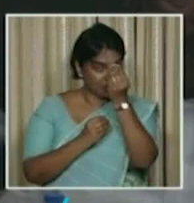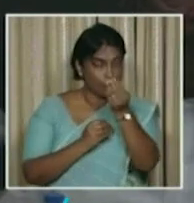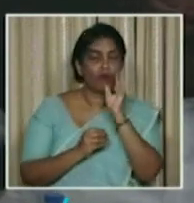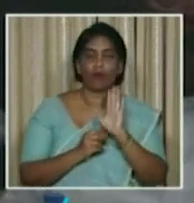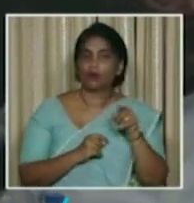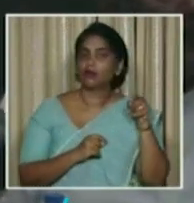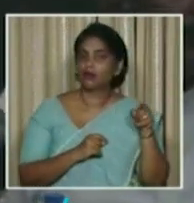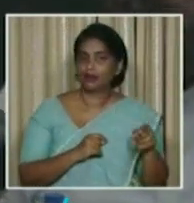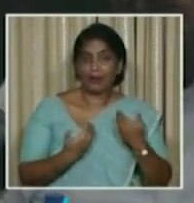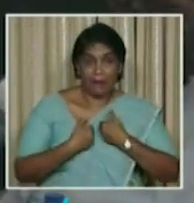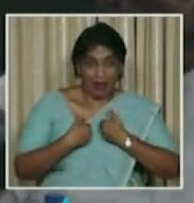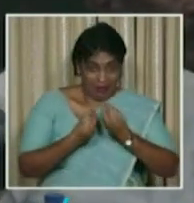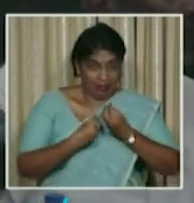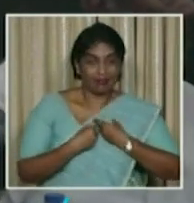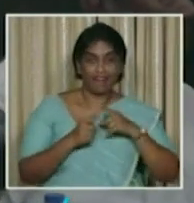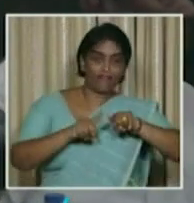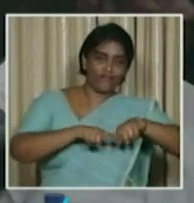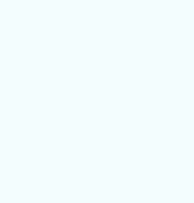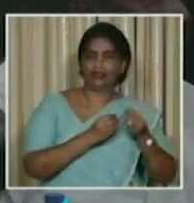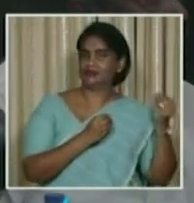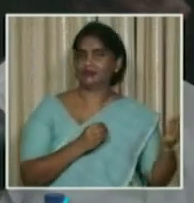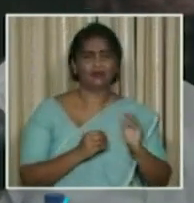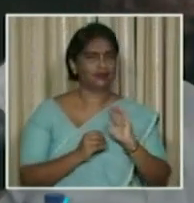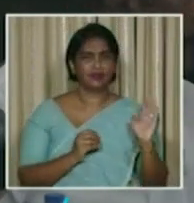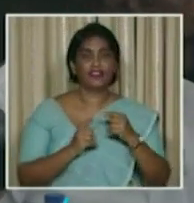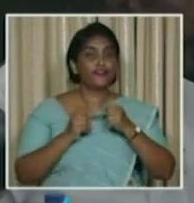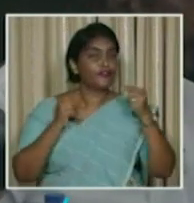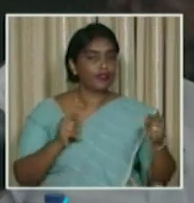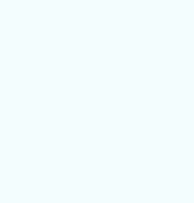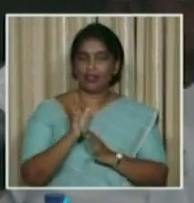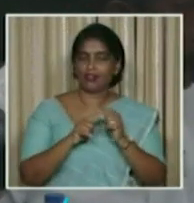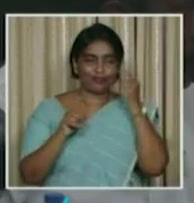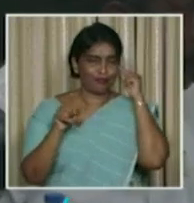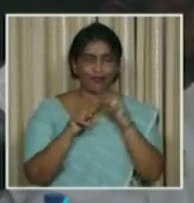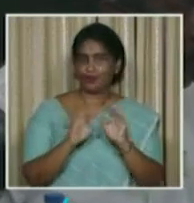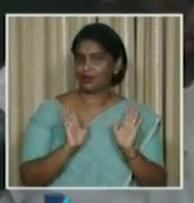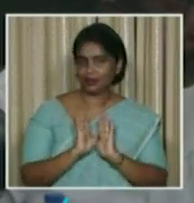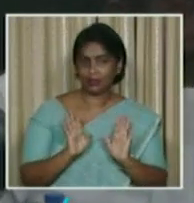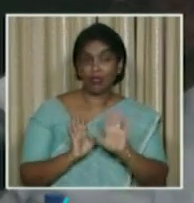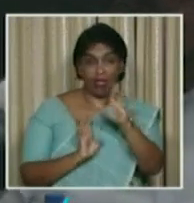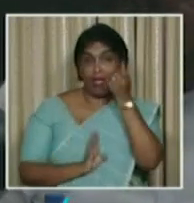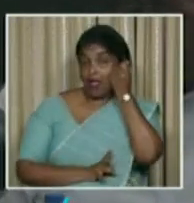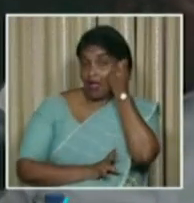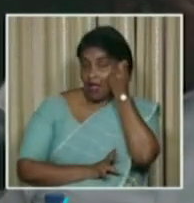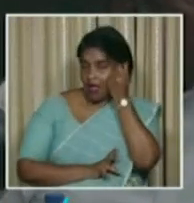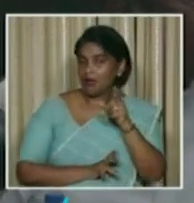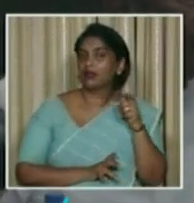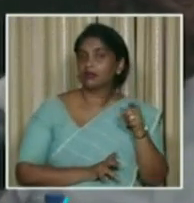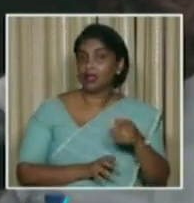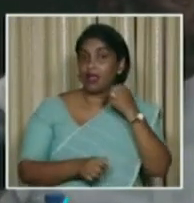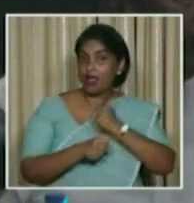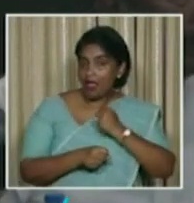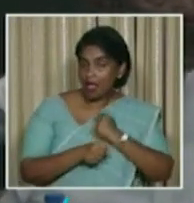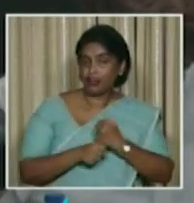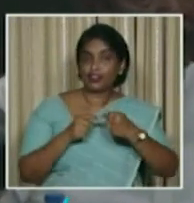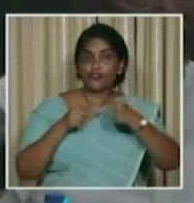ඉතින් මේක මට ලැබෙනවද වෙන කාටවත් ලැබෙනවද විපක්ෂයේ මන්ත්‍රී කෙනෙක් අදාළ නැහැ මෙතනට. නමුත් චේතනාව තමයි ආණ්ඩුවේ